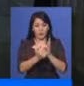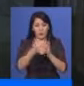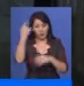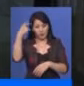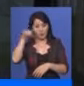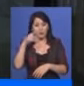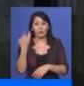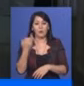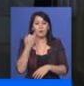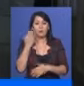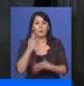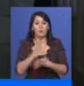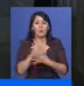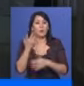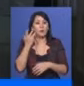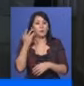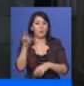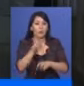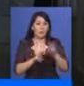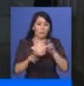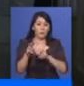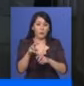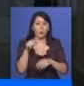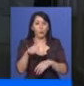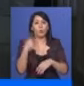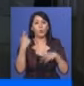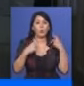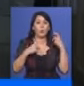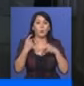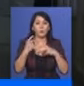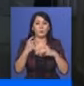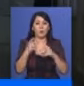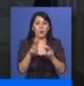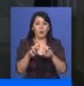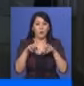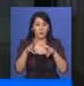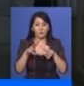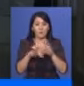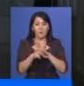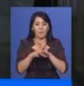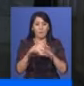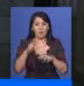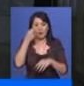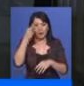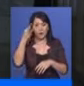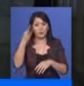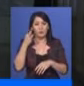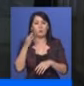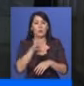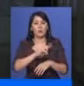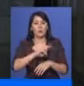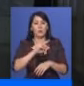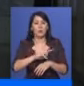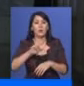бағдарламалауға қызығушылықтары зор. Үнемі ізденіп жүреді. Осы колледжді әдейілеп таңдап келдік. Менің ойымша, мұнда тәжірибелі мамандар жұмыс